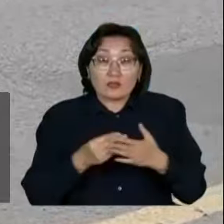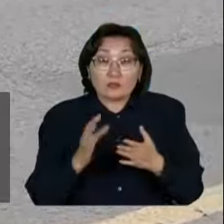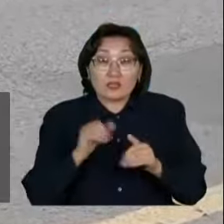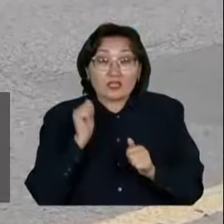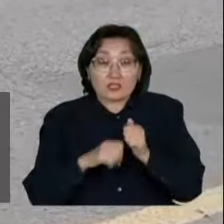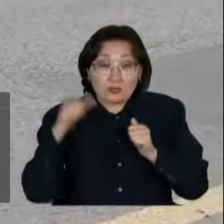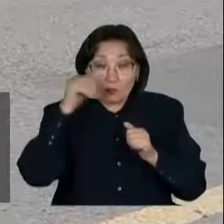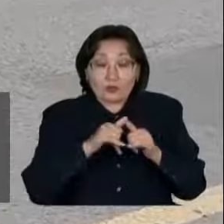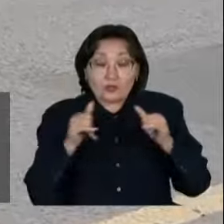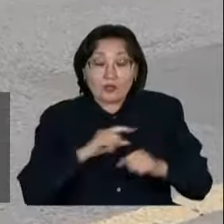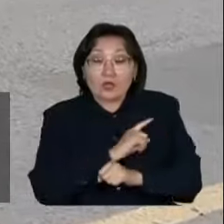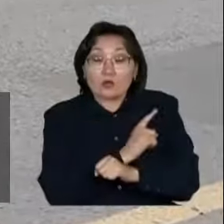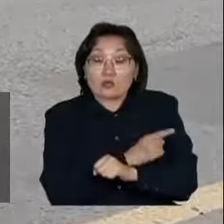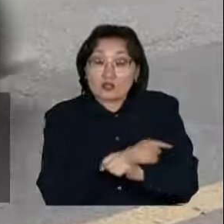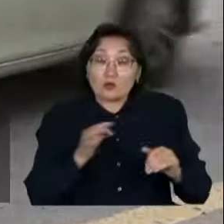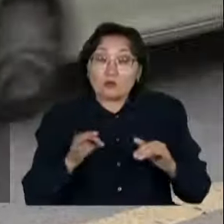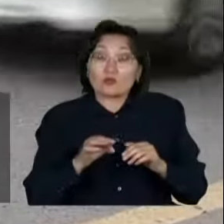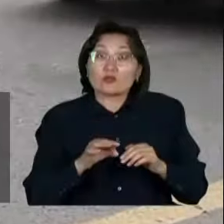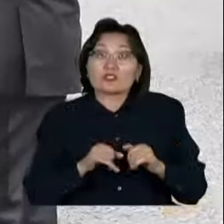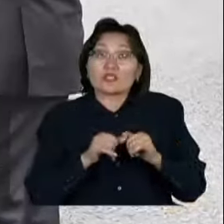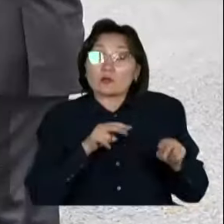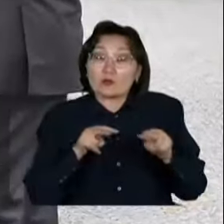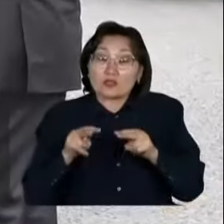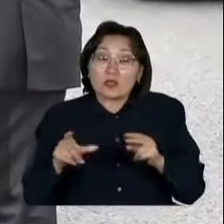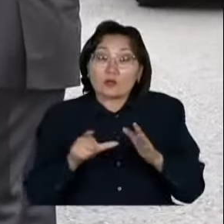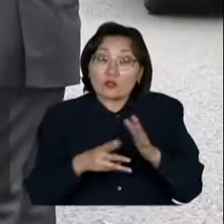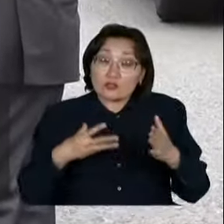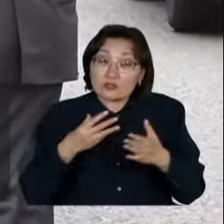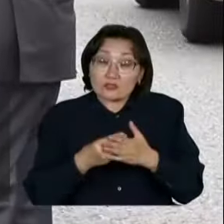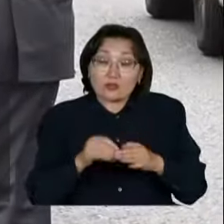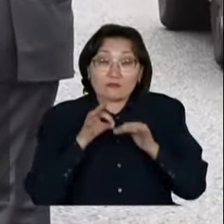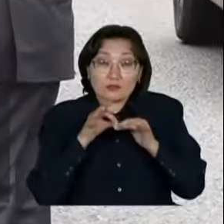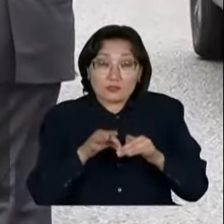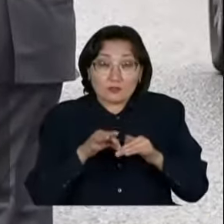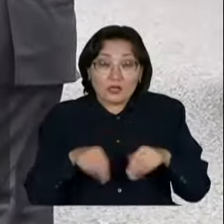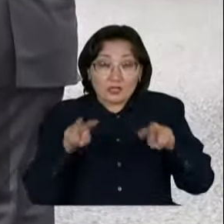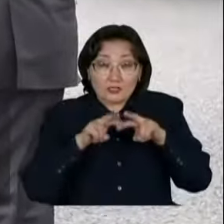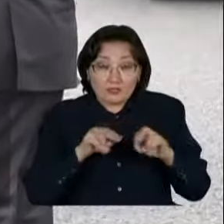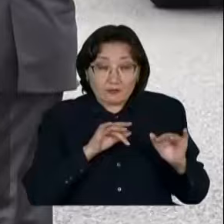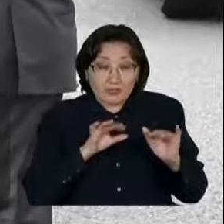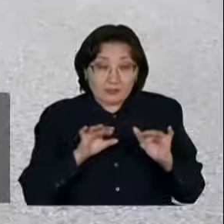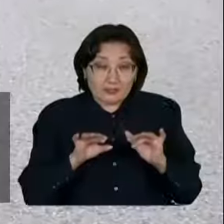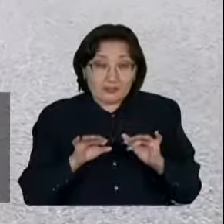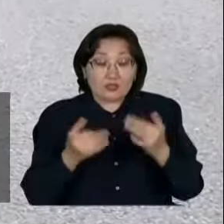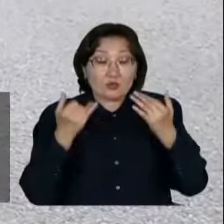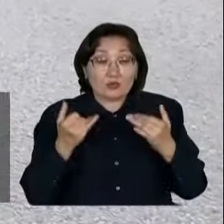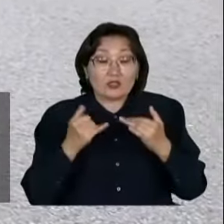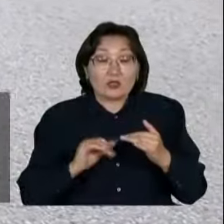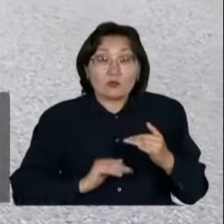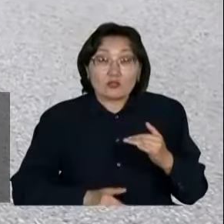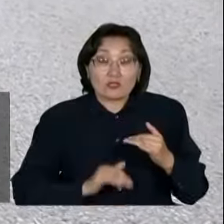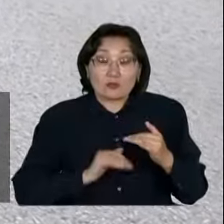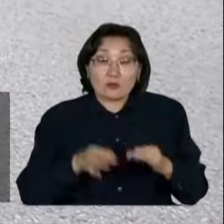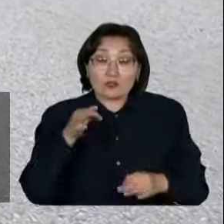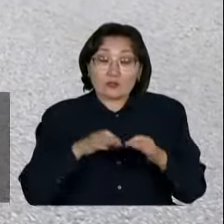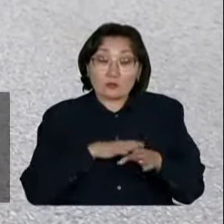растет. С целью усиления контроля за налоговыми выплатами проводятся профилактические и рейдовые мероприятия. Сегодня частные и